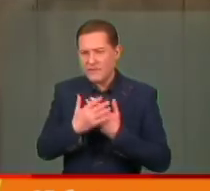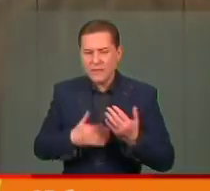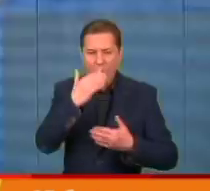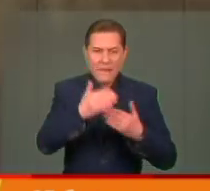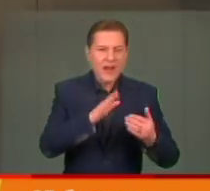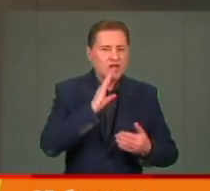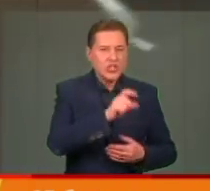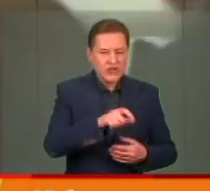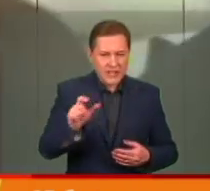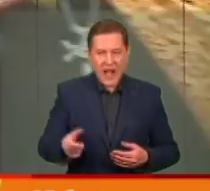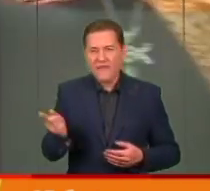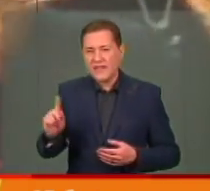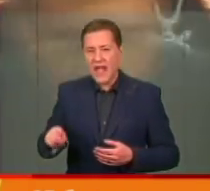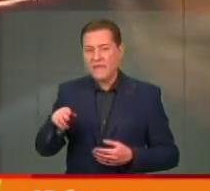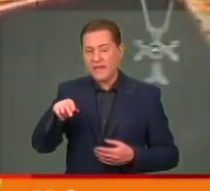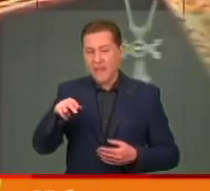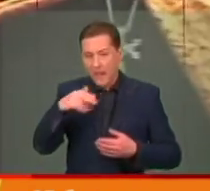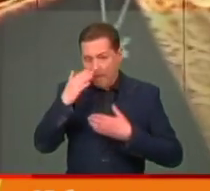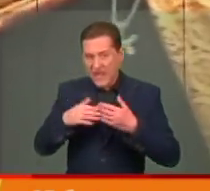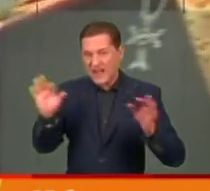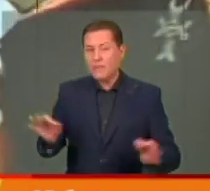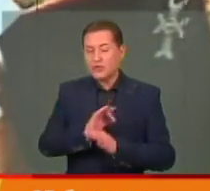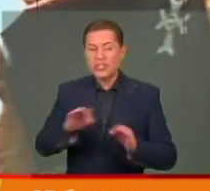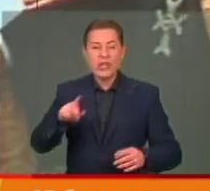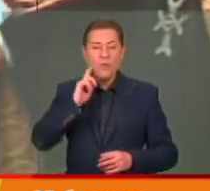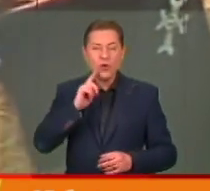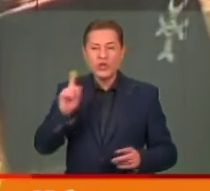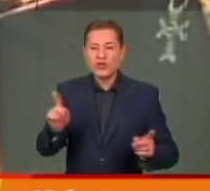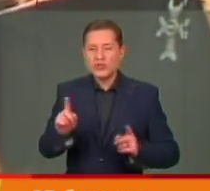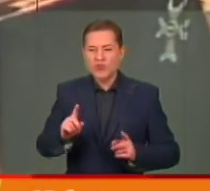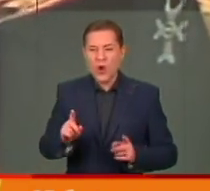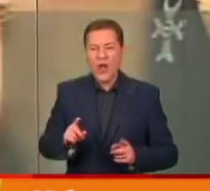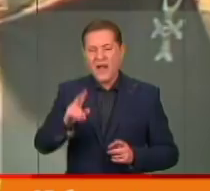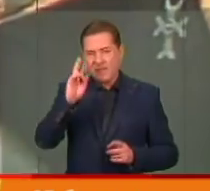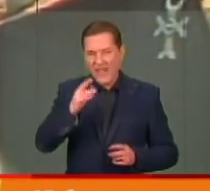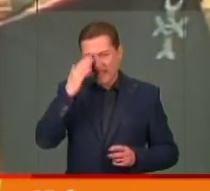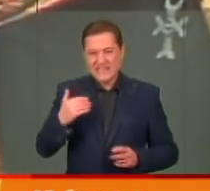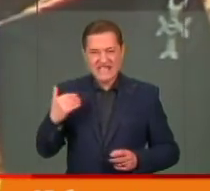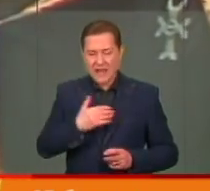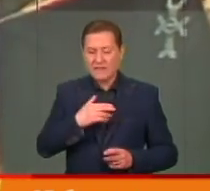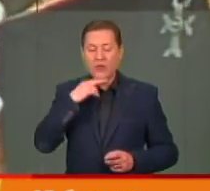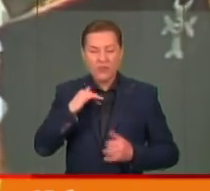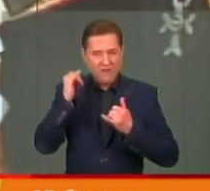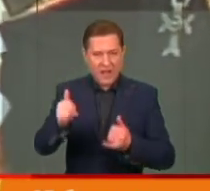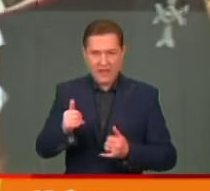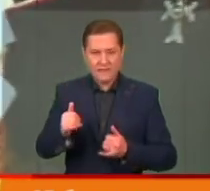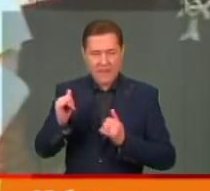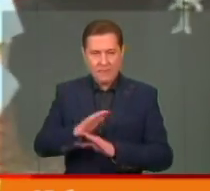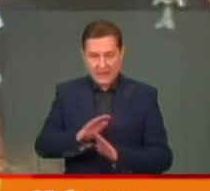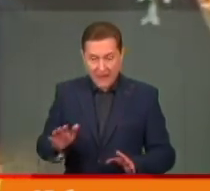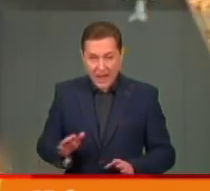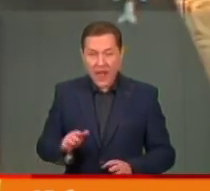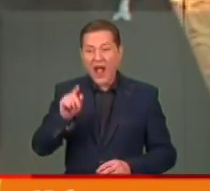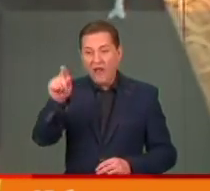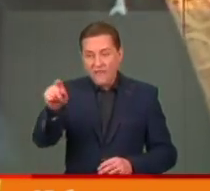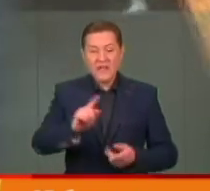перед жінками і навіть перед рок-музиками та молоддю за те, що недостатньо церква їм уваги приділяла. Можливо, саме тому